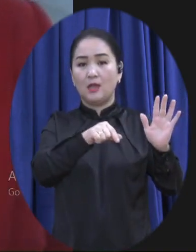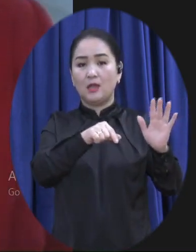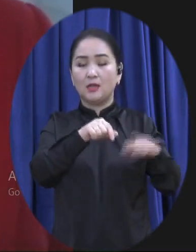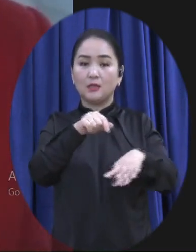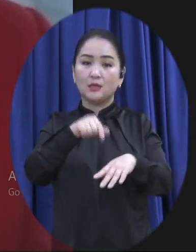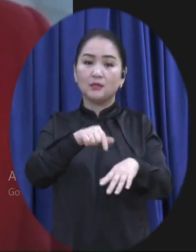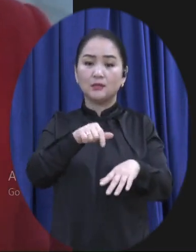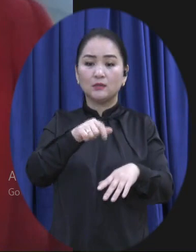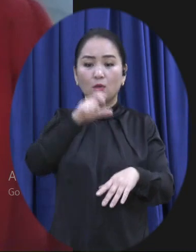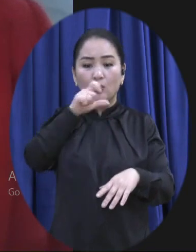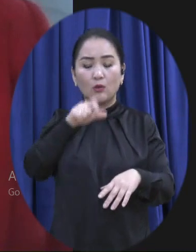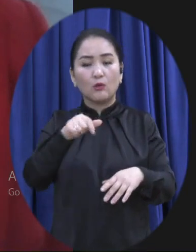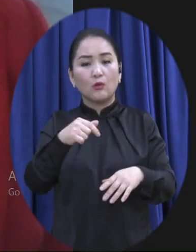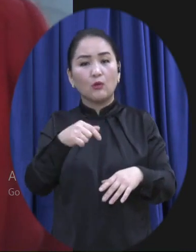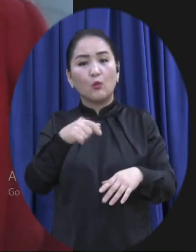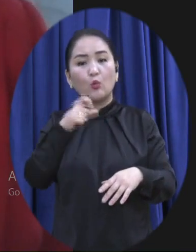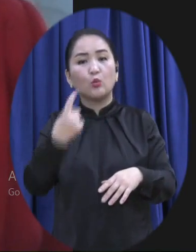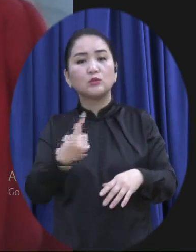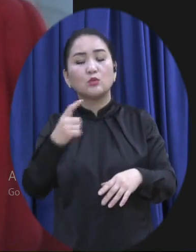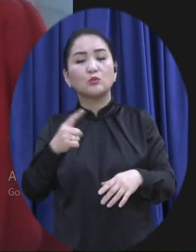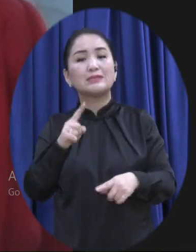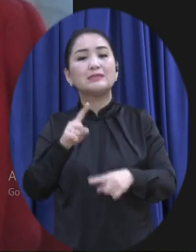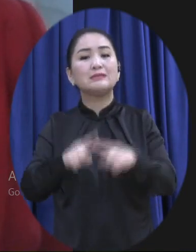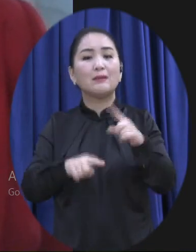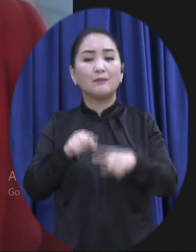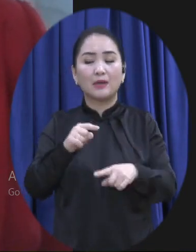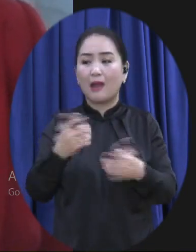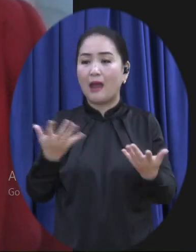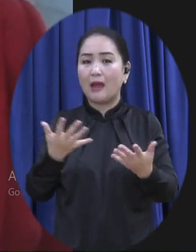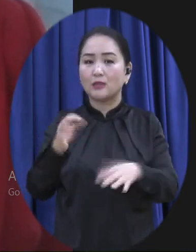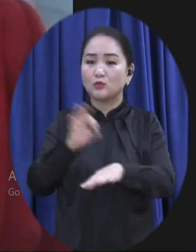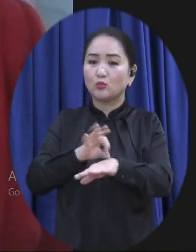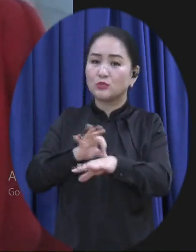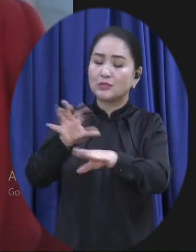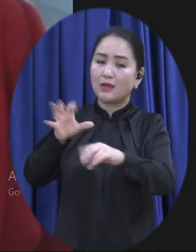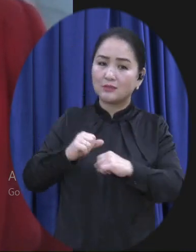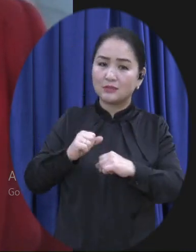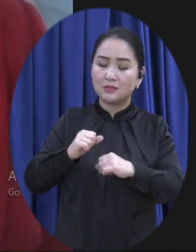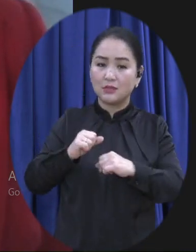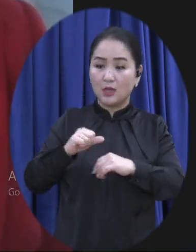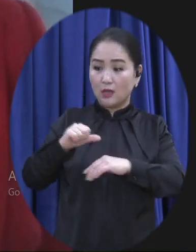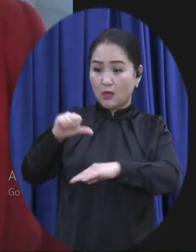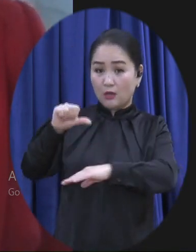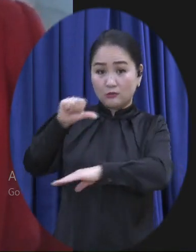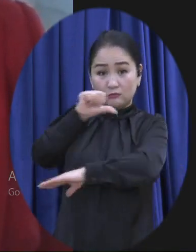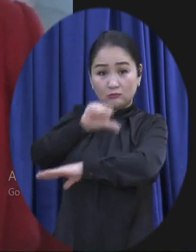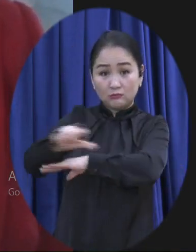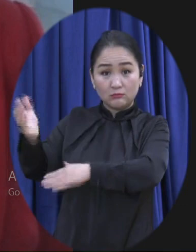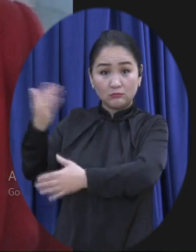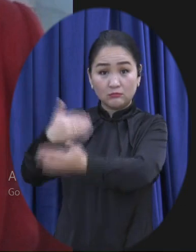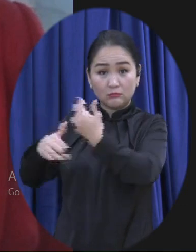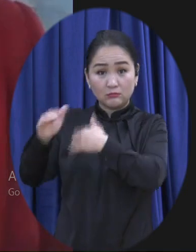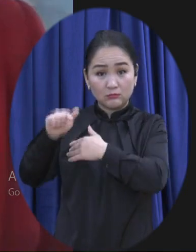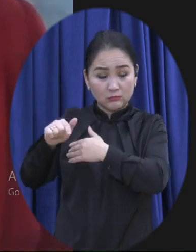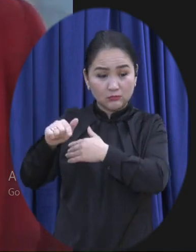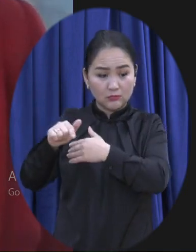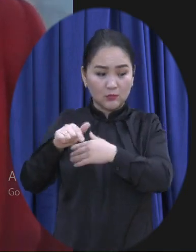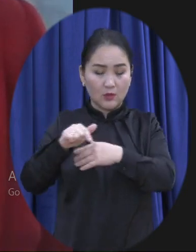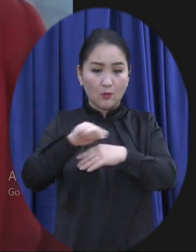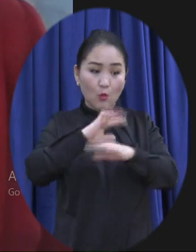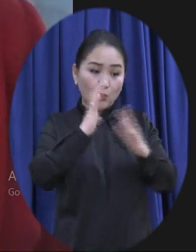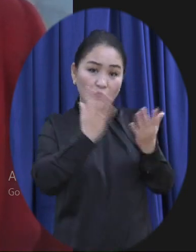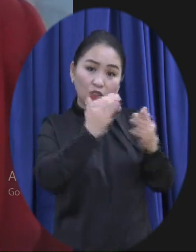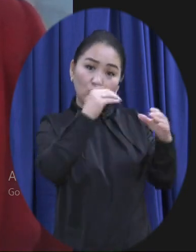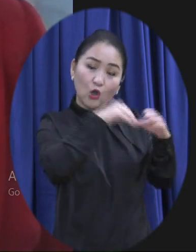ямар өчртөө хүмүүс вэ? Дээрэс нь хаанаас яаж халдвар авсан хүмүүс вэ? Яг зөвөвлөгдсөн ангил дээр орох юм уу? Дотоодын халдвар дээр орох уу? Энийг